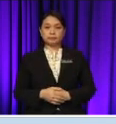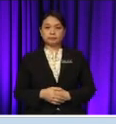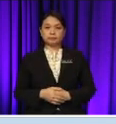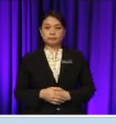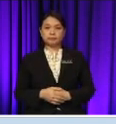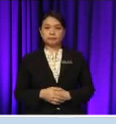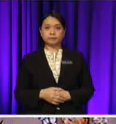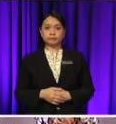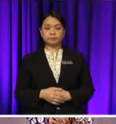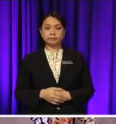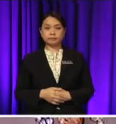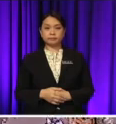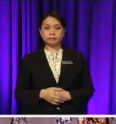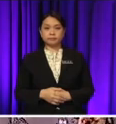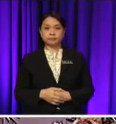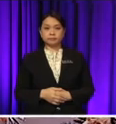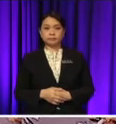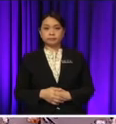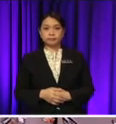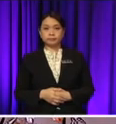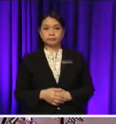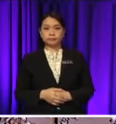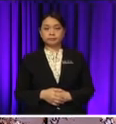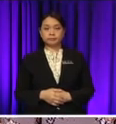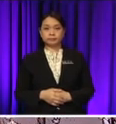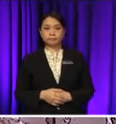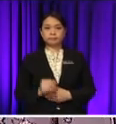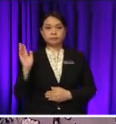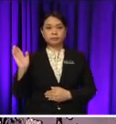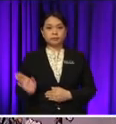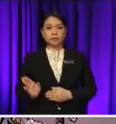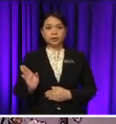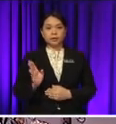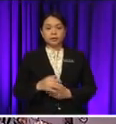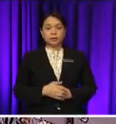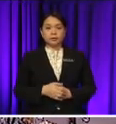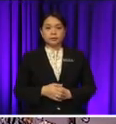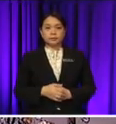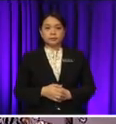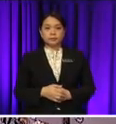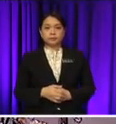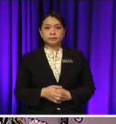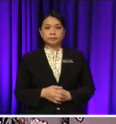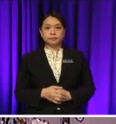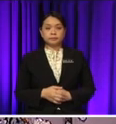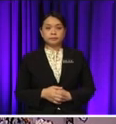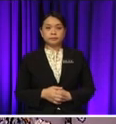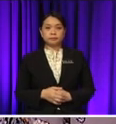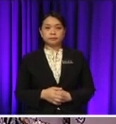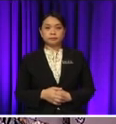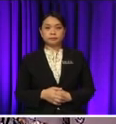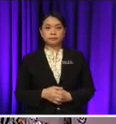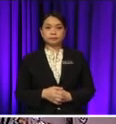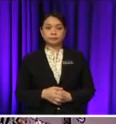keuangan seterusnya Oke di sinilah sebenarnya yang selalu saya sebut bagian